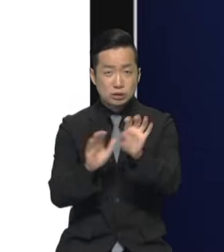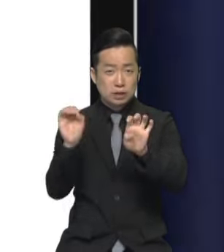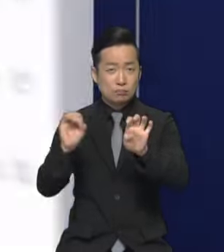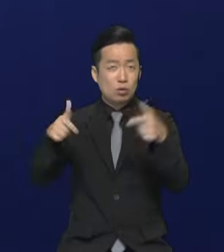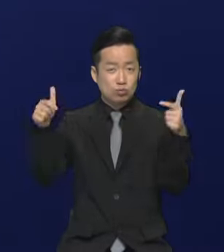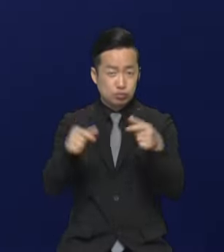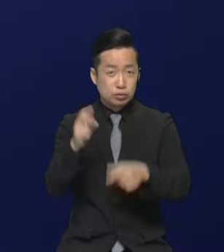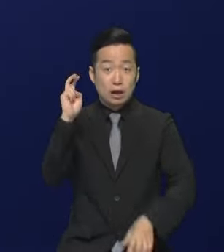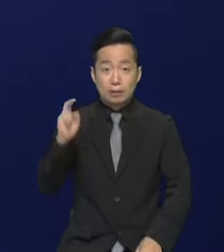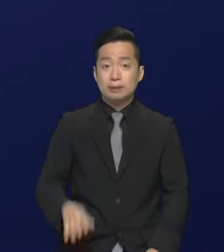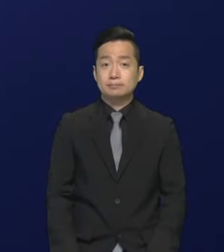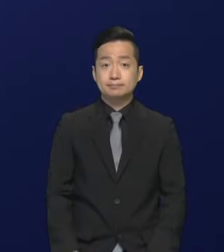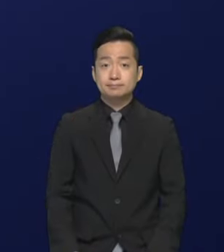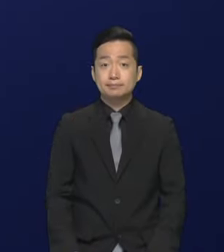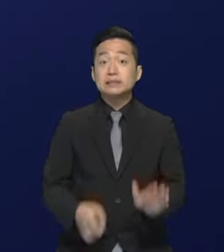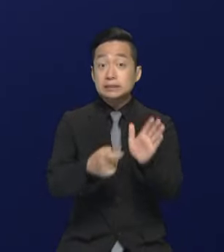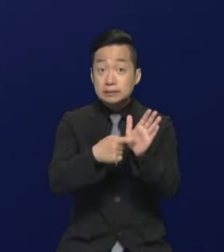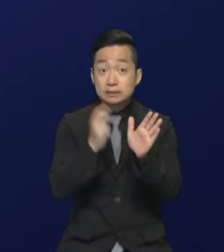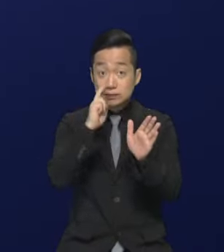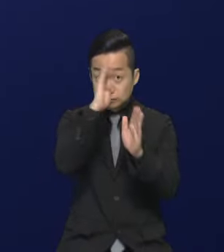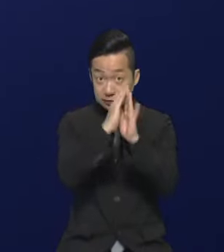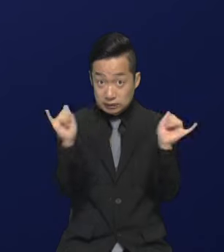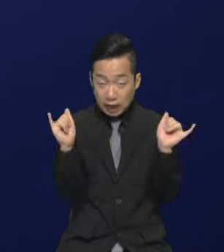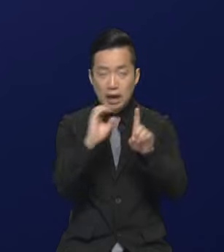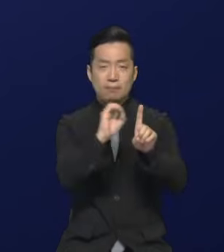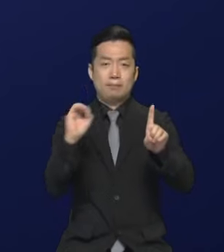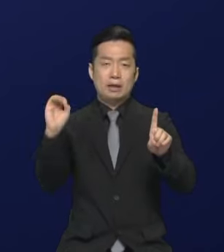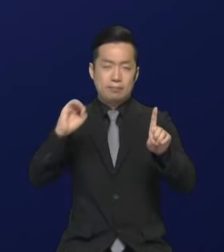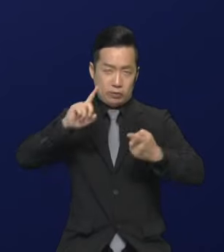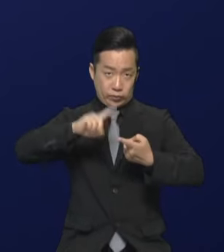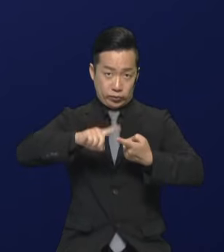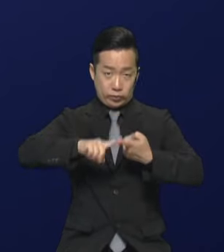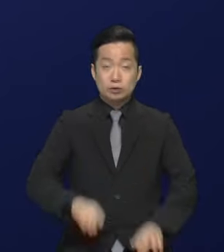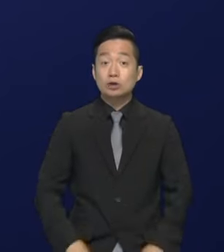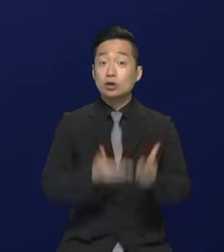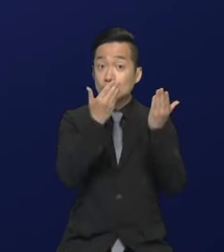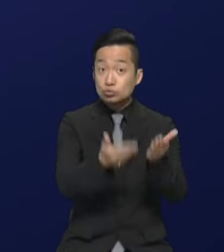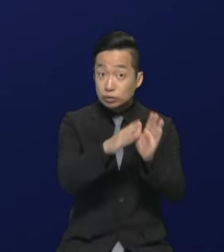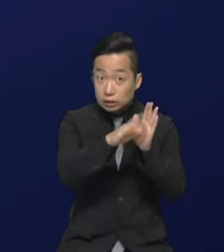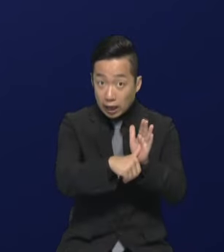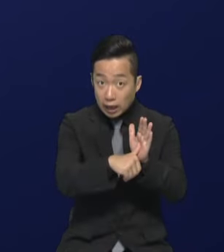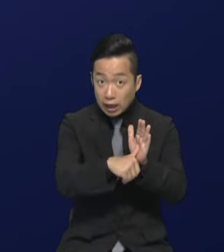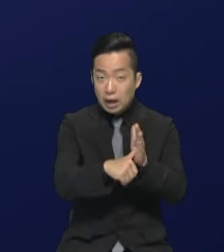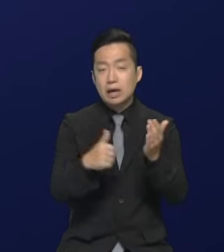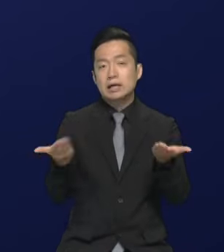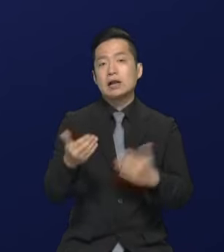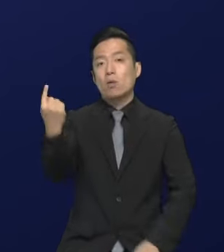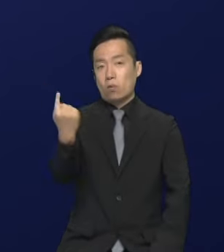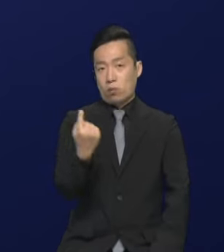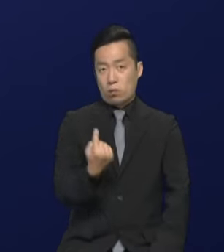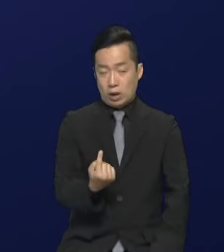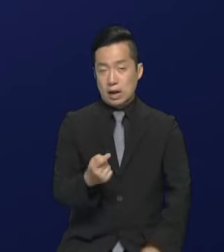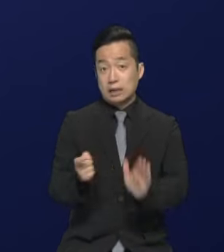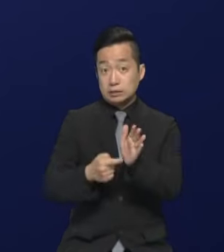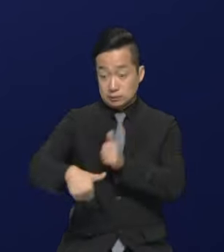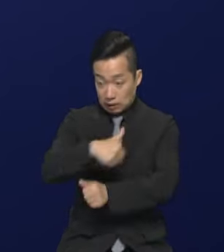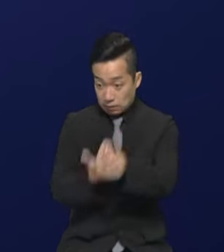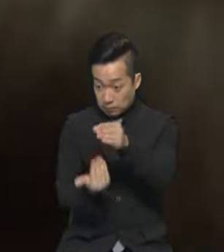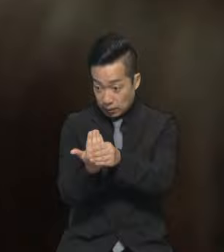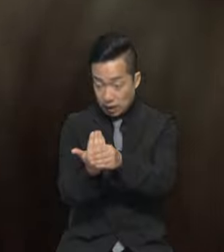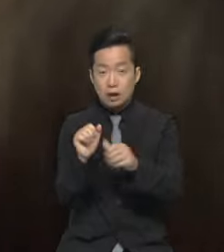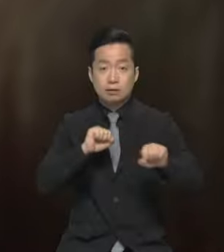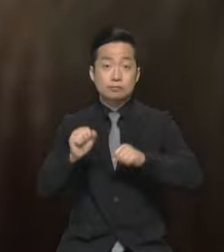걸로 예상한다며 다만 응급, 중환자는 정상 진료를 하고 휴진을 하더라도 반드시 출근해 긴급 상황에 대비할 거라고